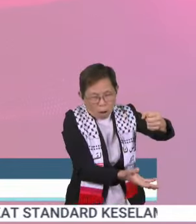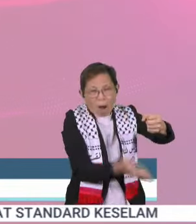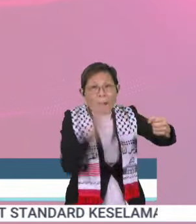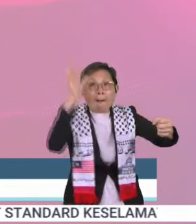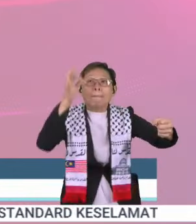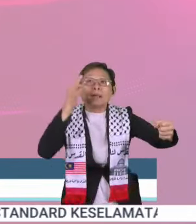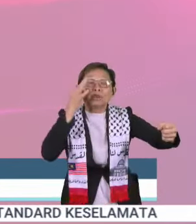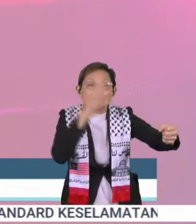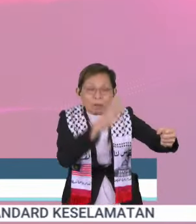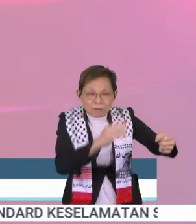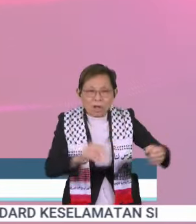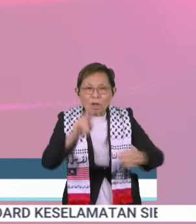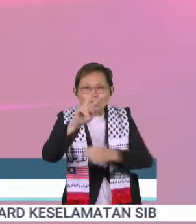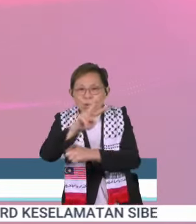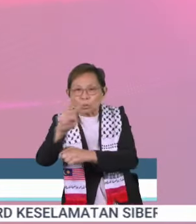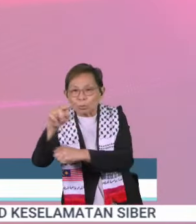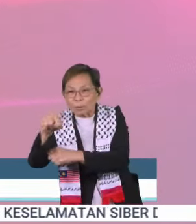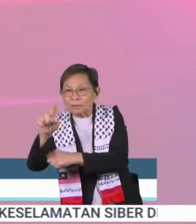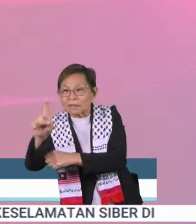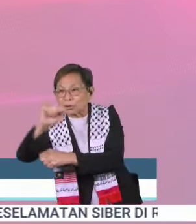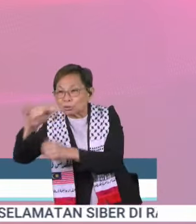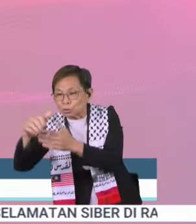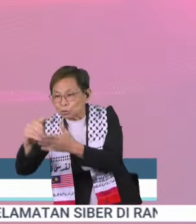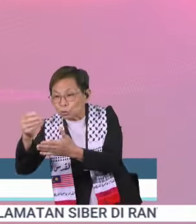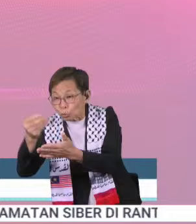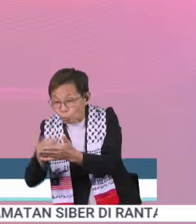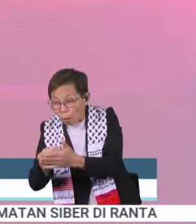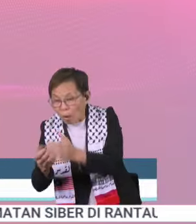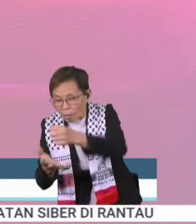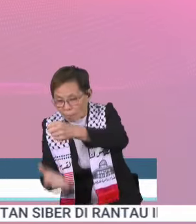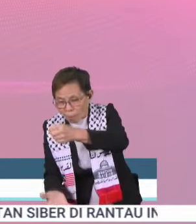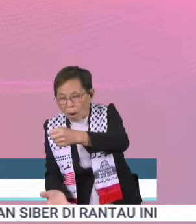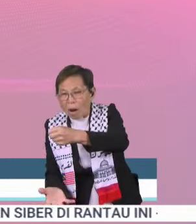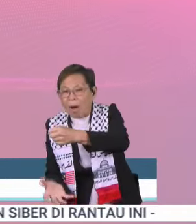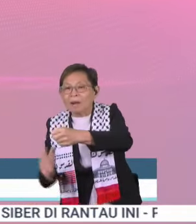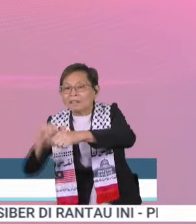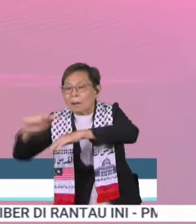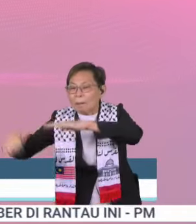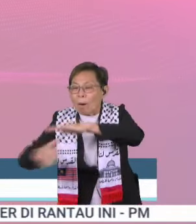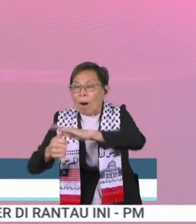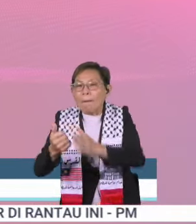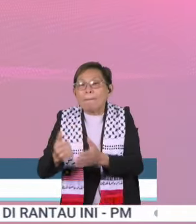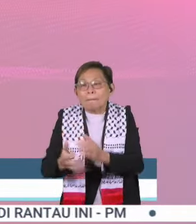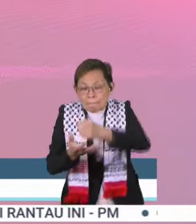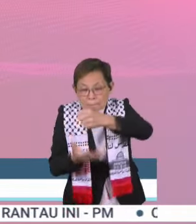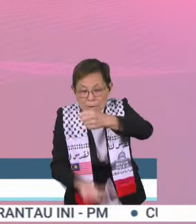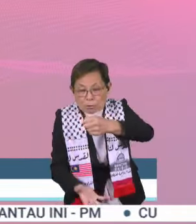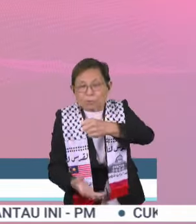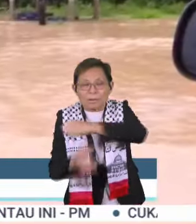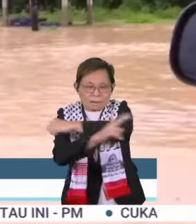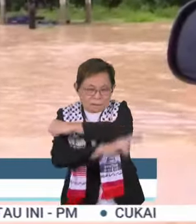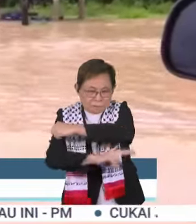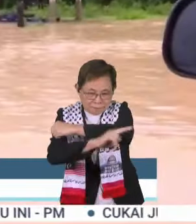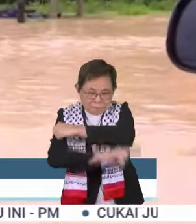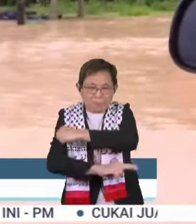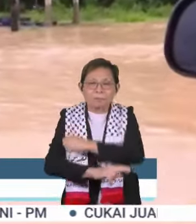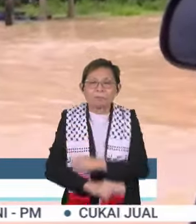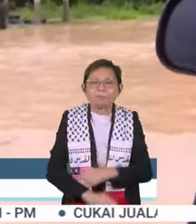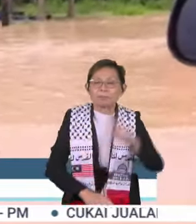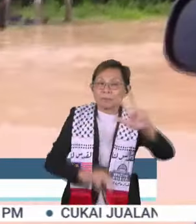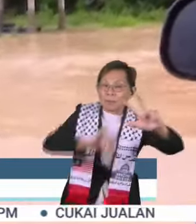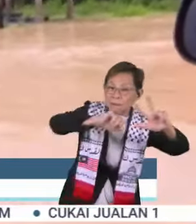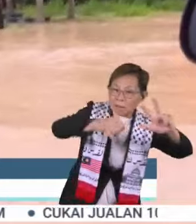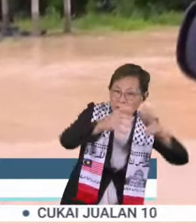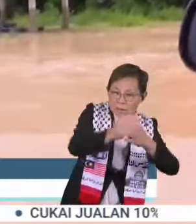persekutuan manakala 22.1 juta di bawah peruntukan Negeri R